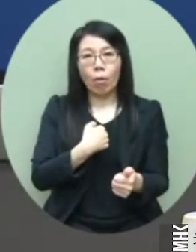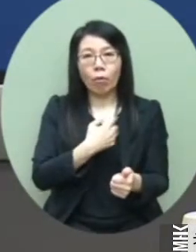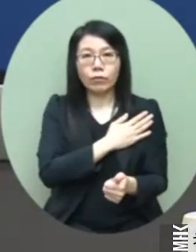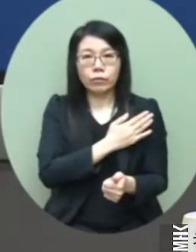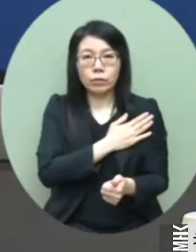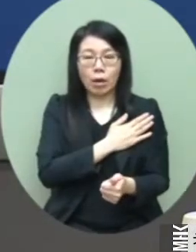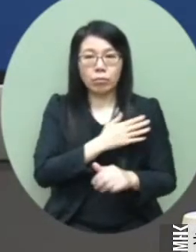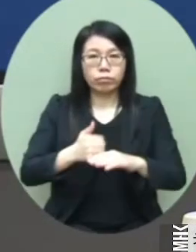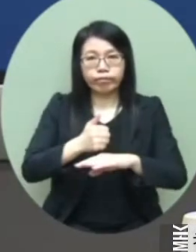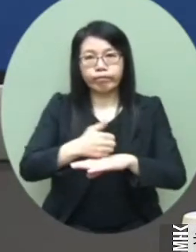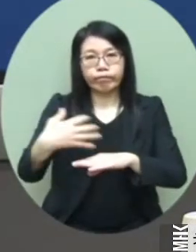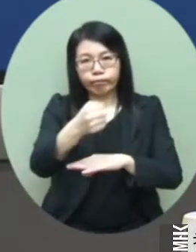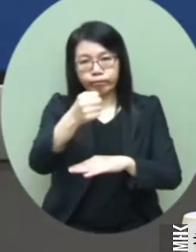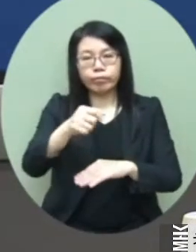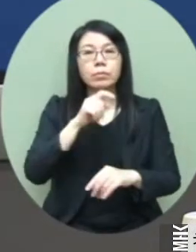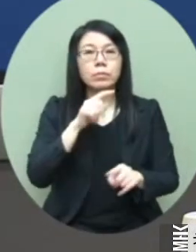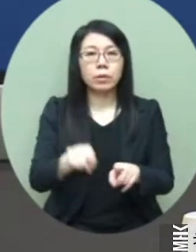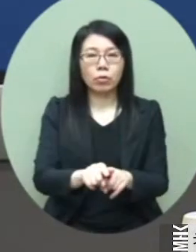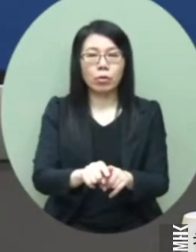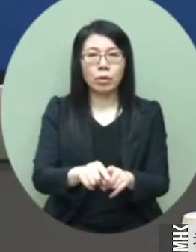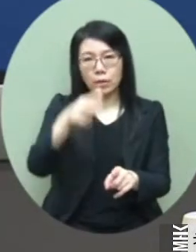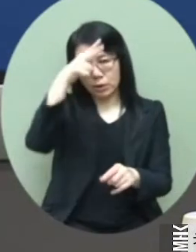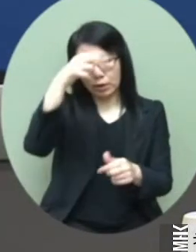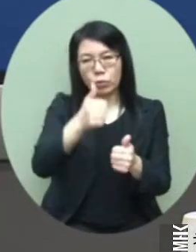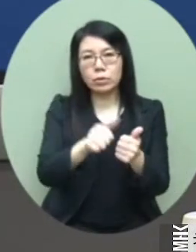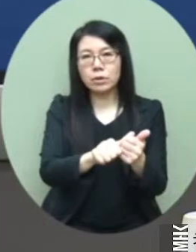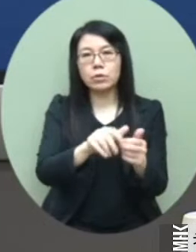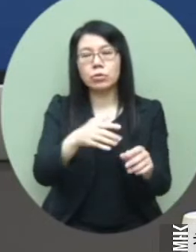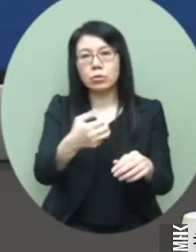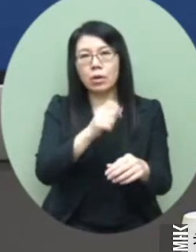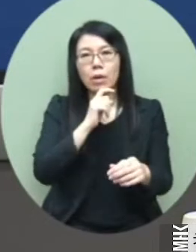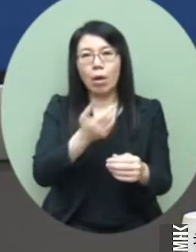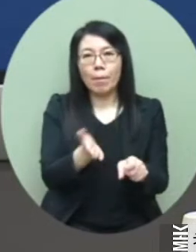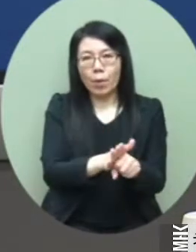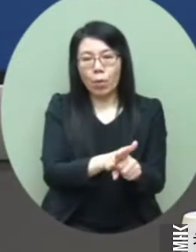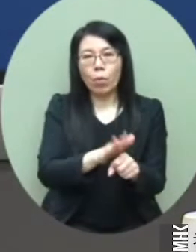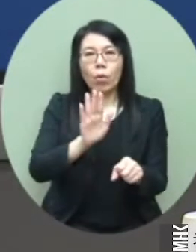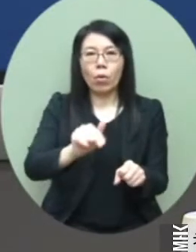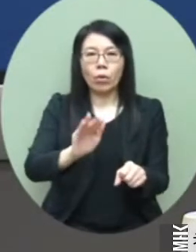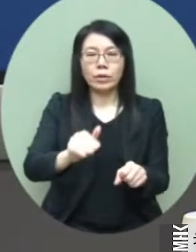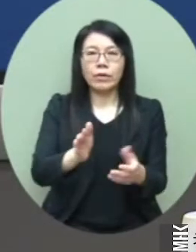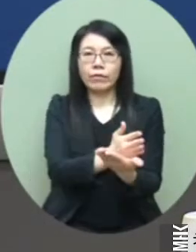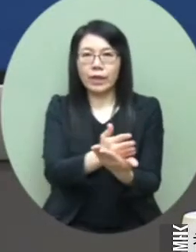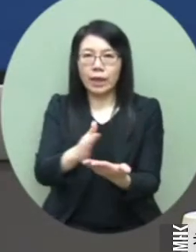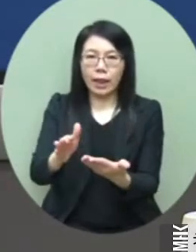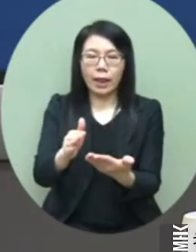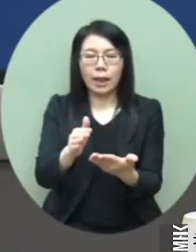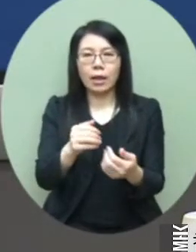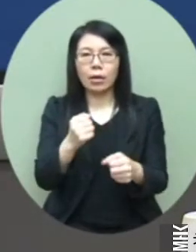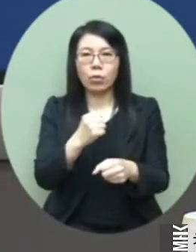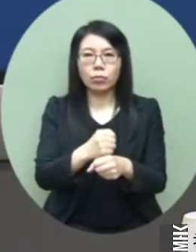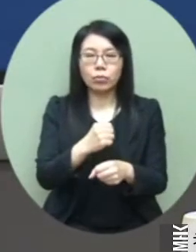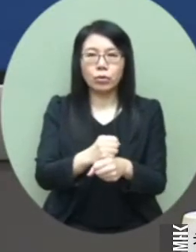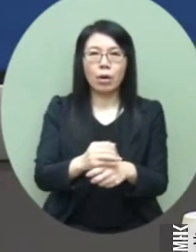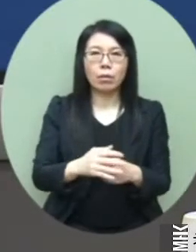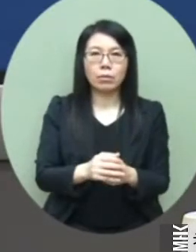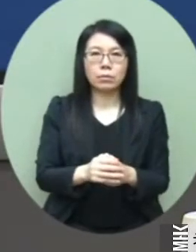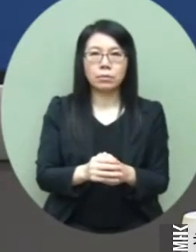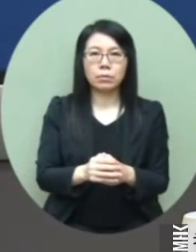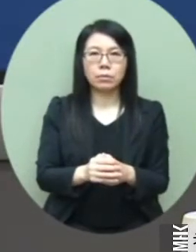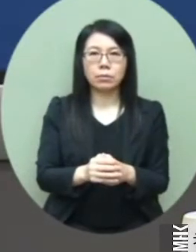我擔任主持嘅。當然，政務司司長如果有人填補咧，係可以分擔一啲，譬如要去